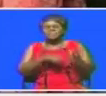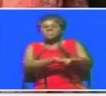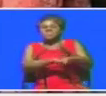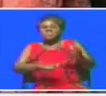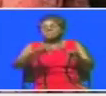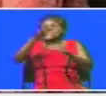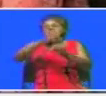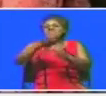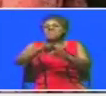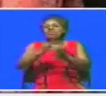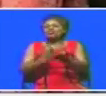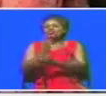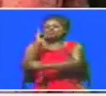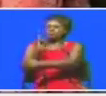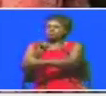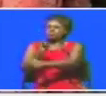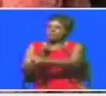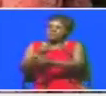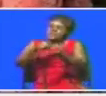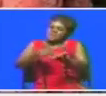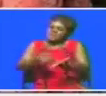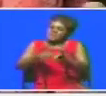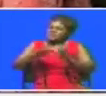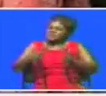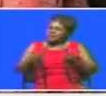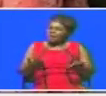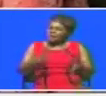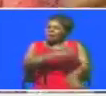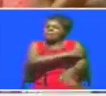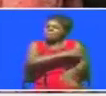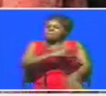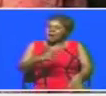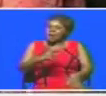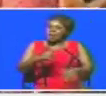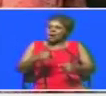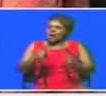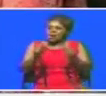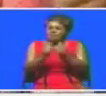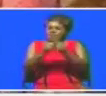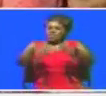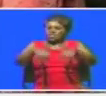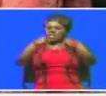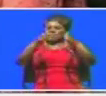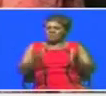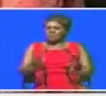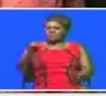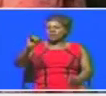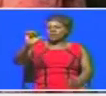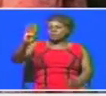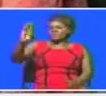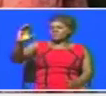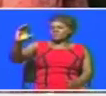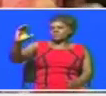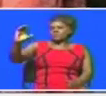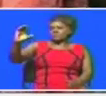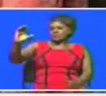country. And that's why the everyone is insisting that the powers currently enjoyed by the chairperson of the IEBC